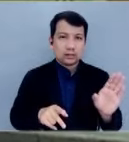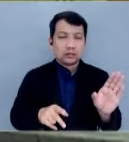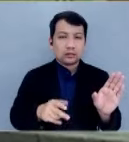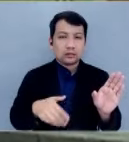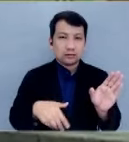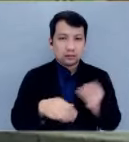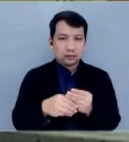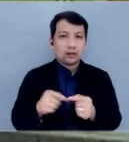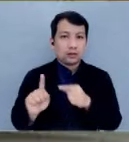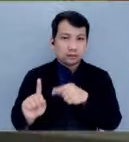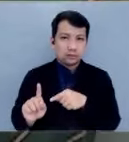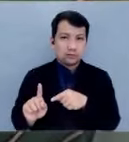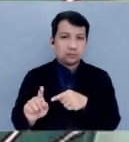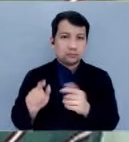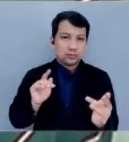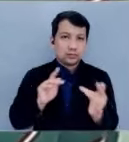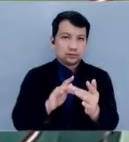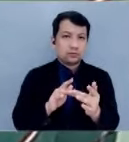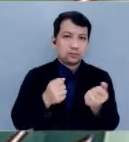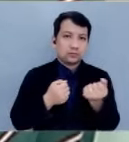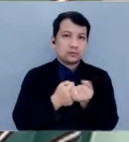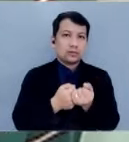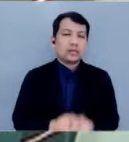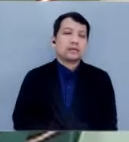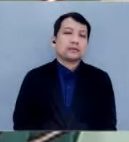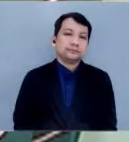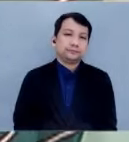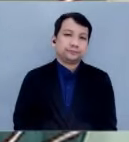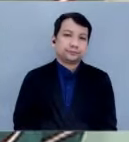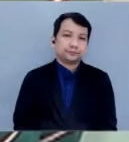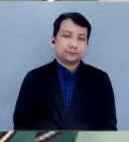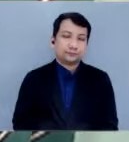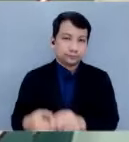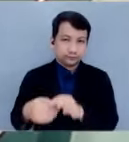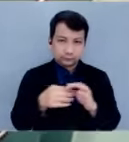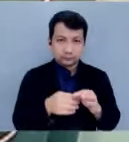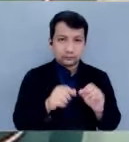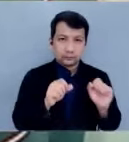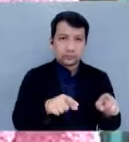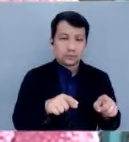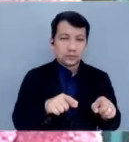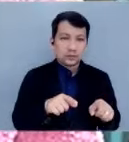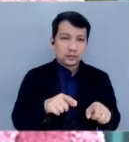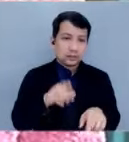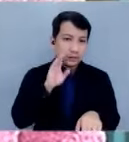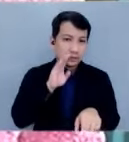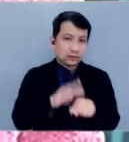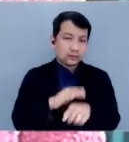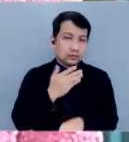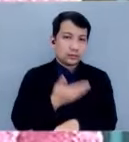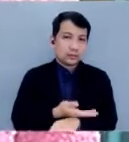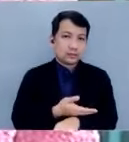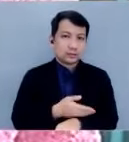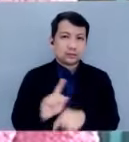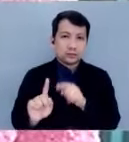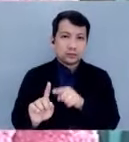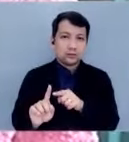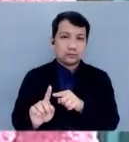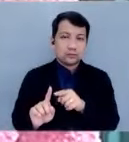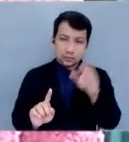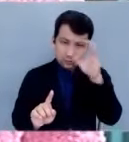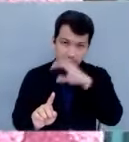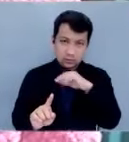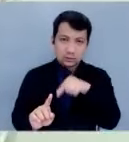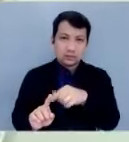yung kumukontak sa source. Dawit din sa pagtutulak ang biyena ng magkapatid. Siya raw ang naghahanap at kumukuha ng